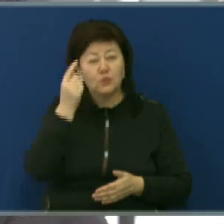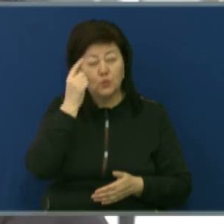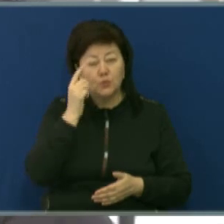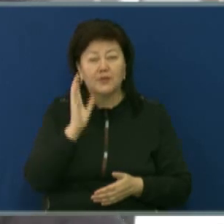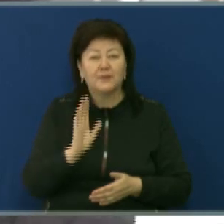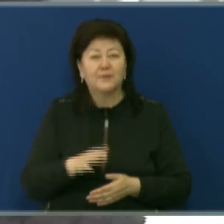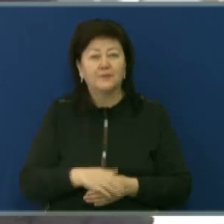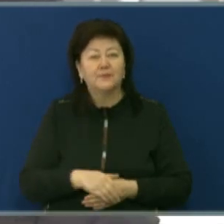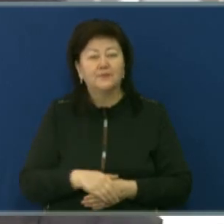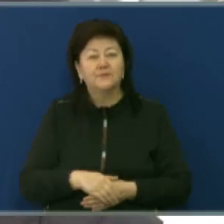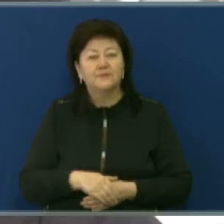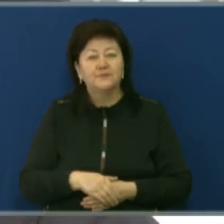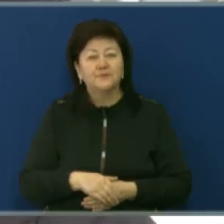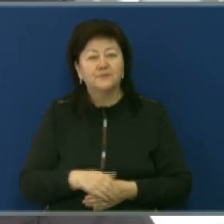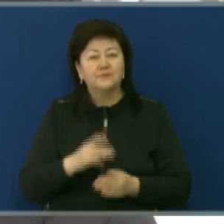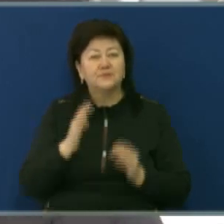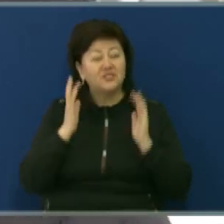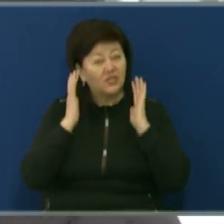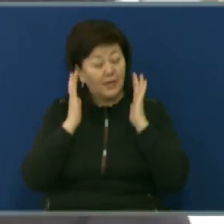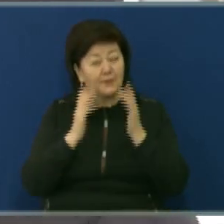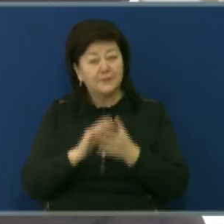үміттеміз. Басқа